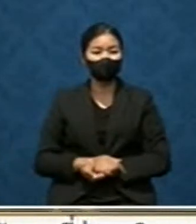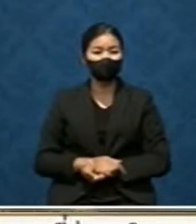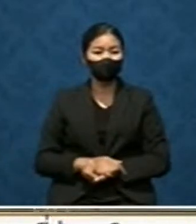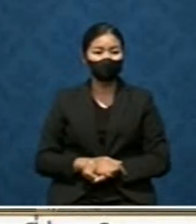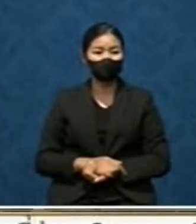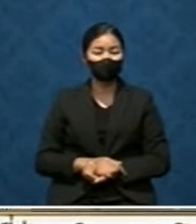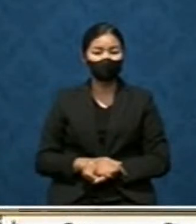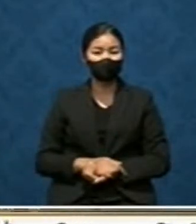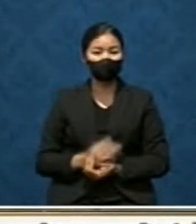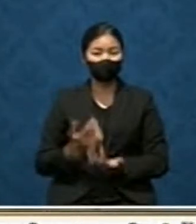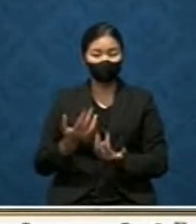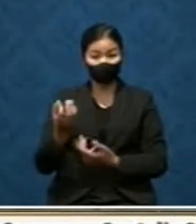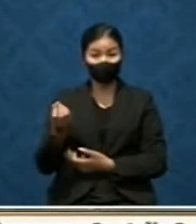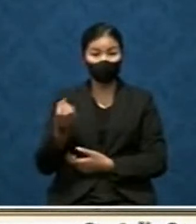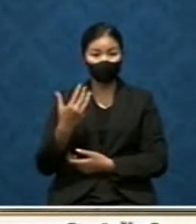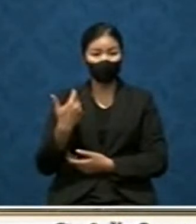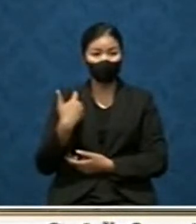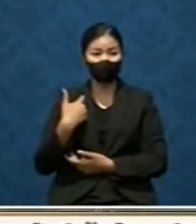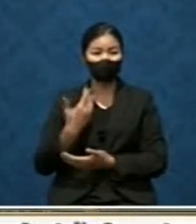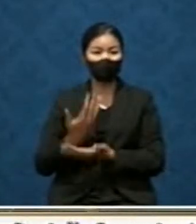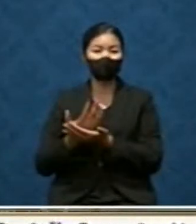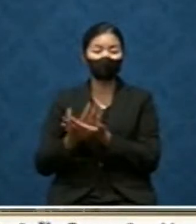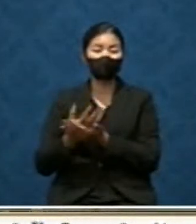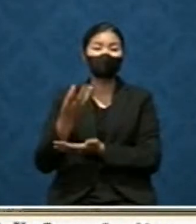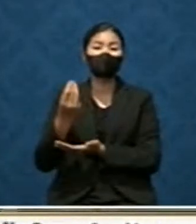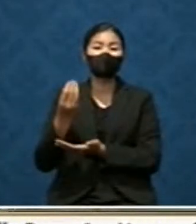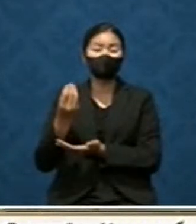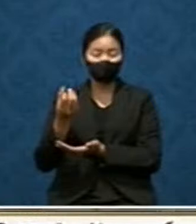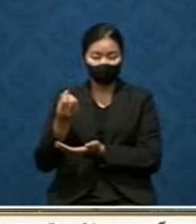เดี๋ยบอกผมมานะครับ มจะมีมูลค่าเท่าไ่